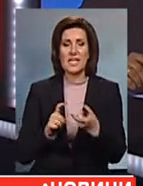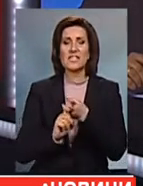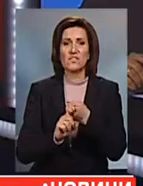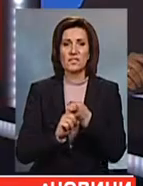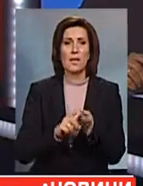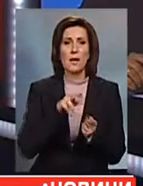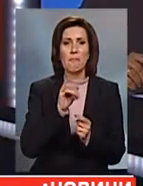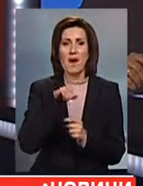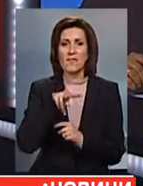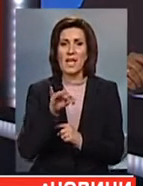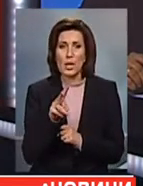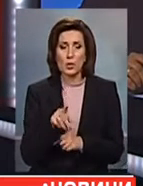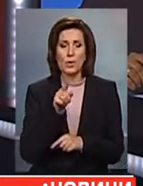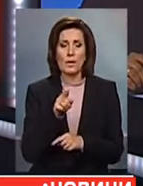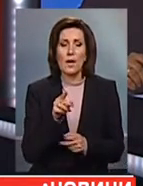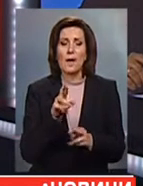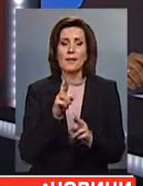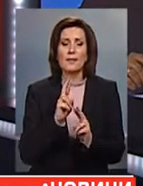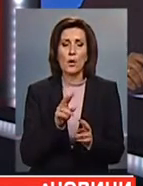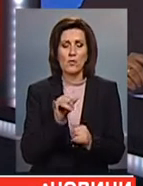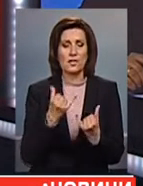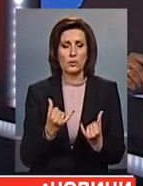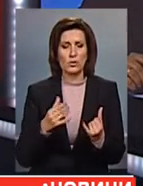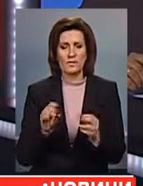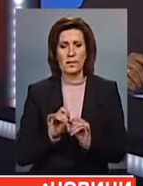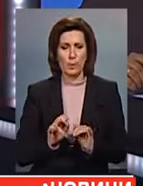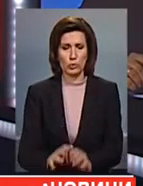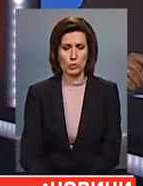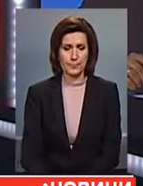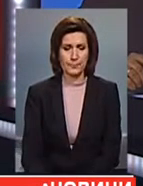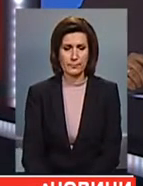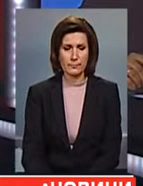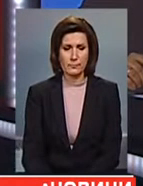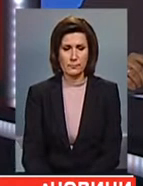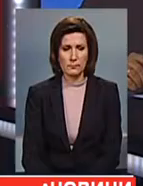зв'язку Євген Павленко. Тож, Євгена, як у вас сьогодні все пройшло?